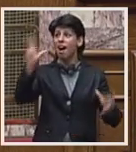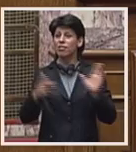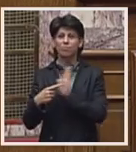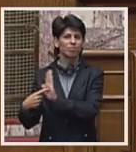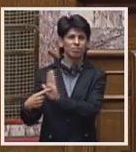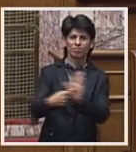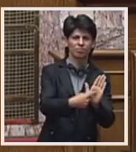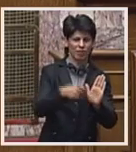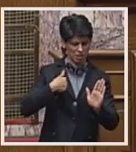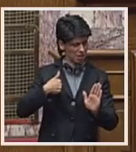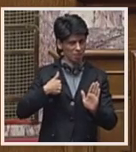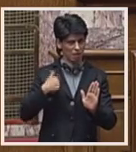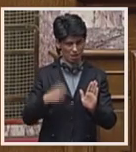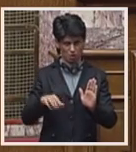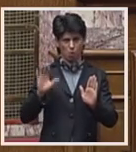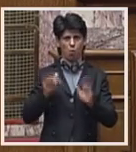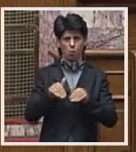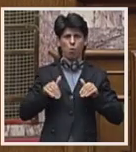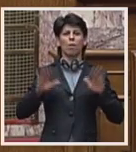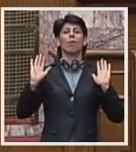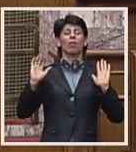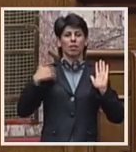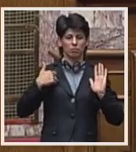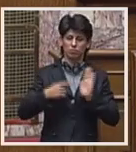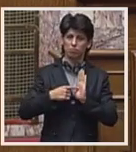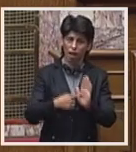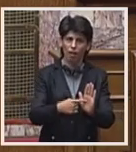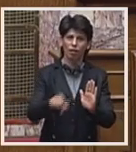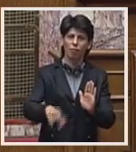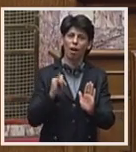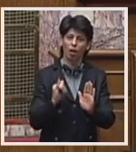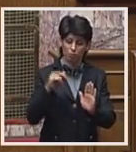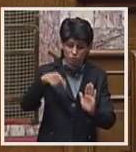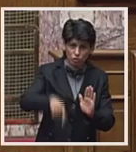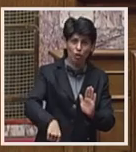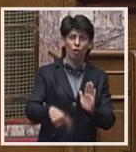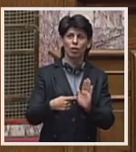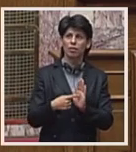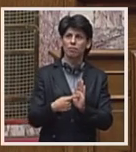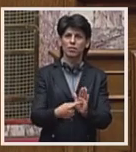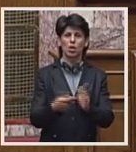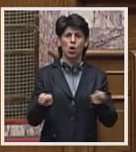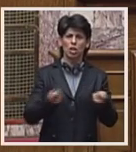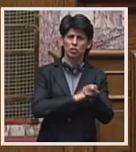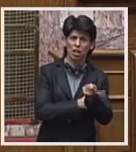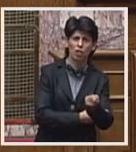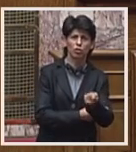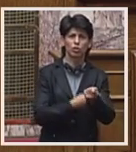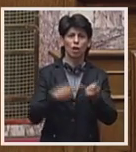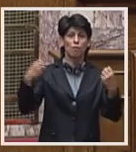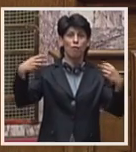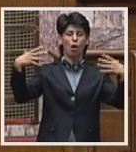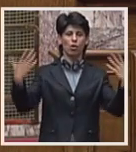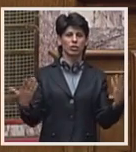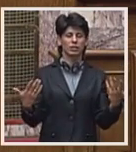παρούσα, ότι συνεχίζει να προσφέρει το φως της, τις οργανωτικές της ικανότητες, αλλά ακόμα